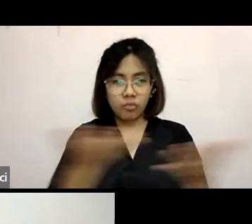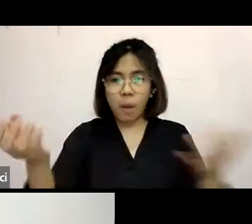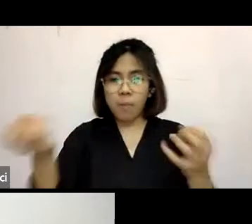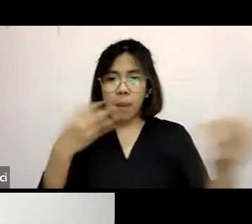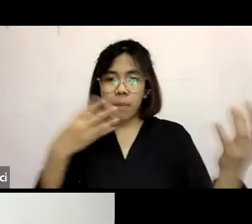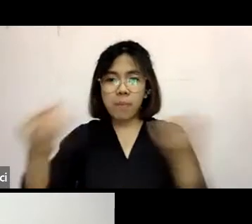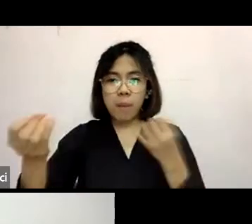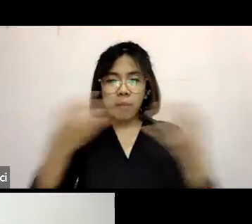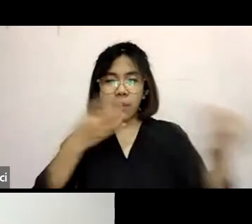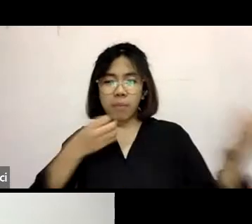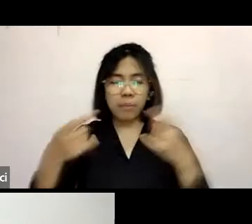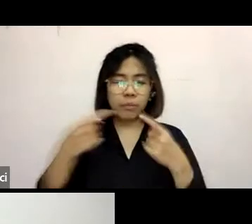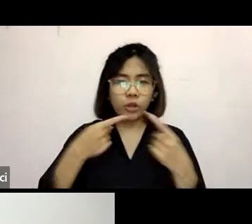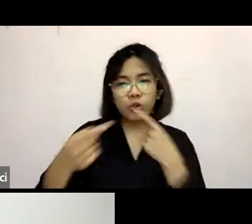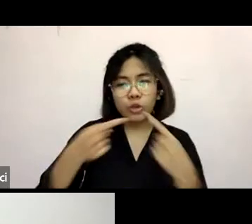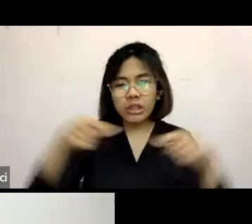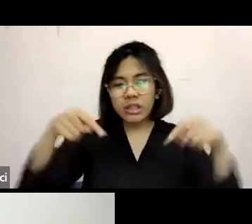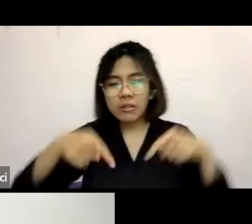Terima kasih